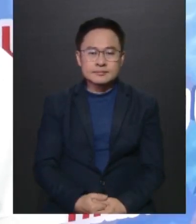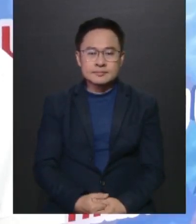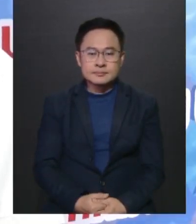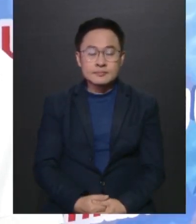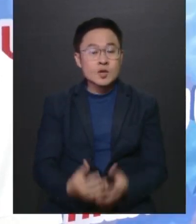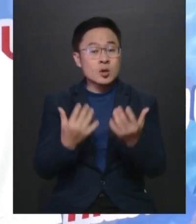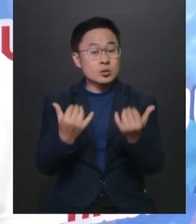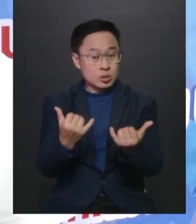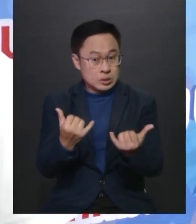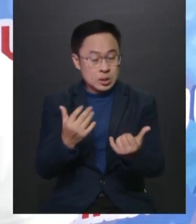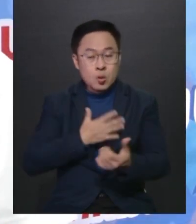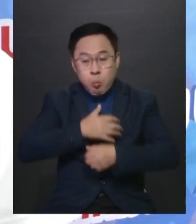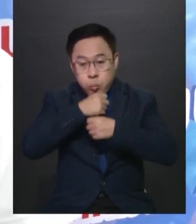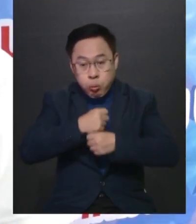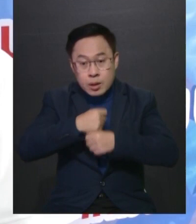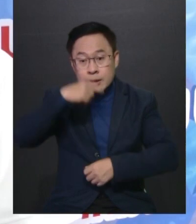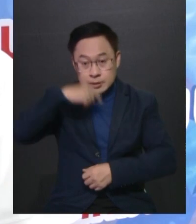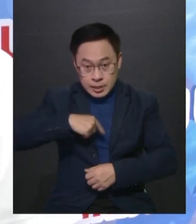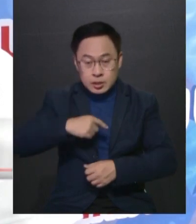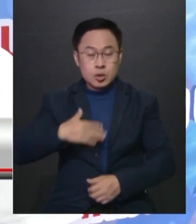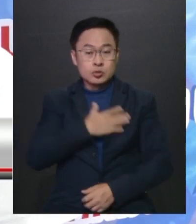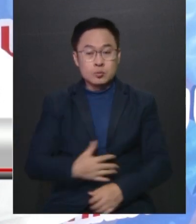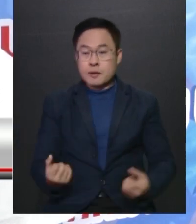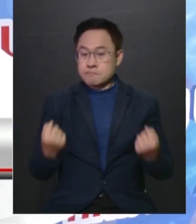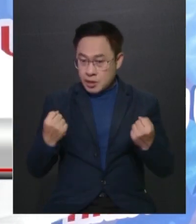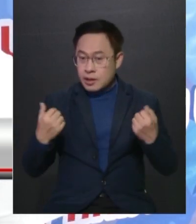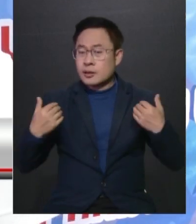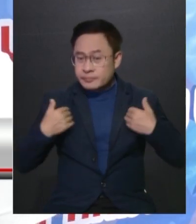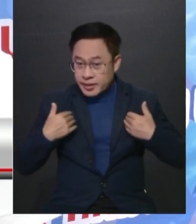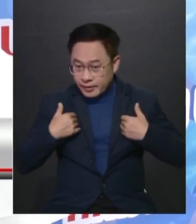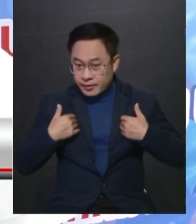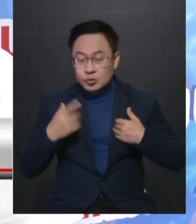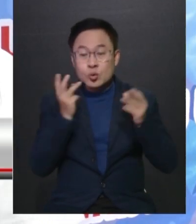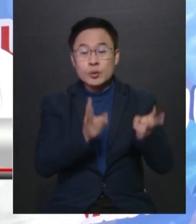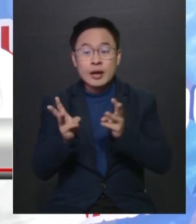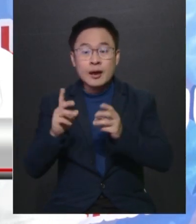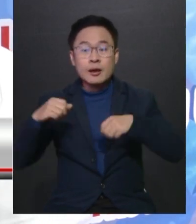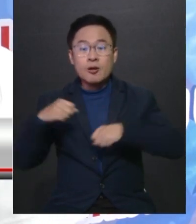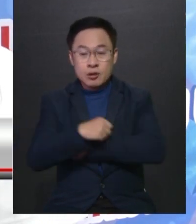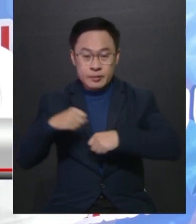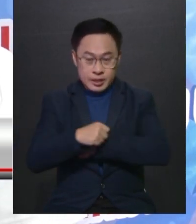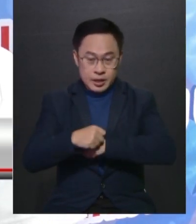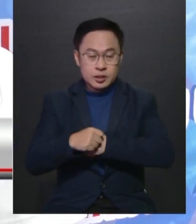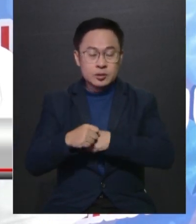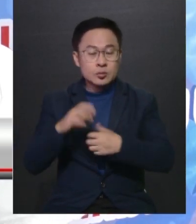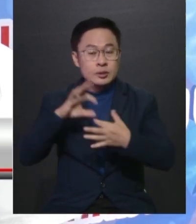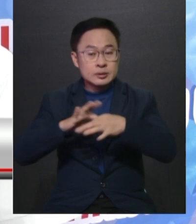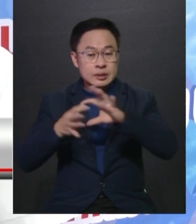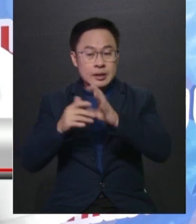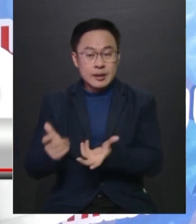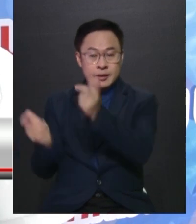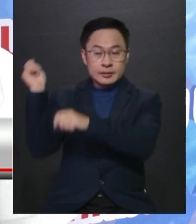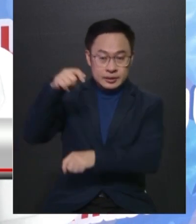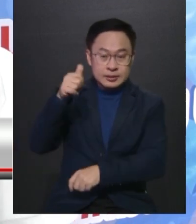เราจะเห็นว่าผู้สูงอายุเราเนี่ยสุขภาพดีโดยการออกกำลังกายโดยการตีเทนนิสนะครับก็ต